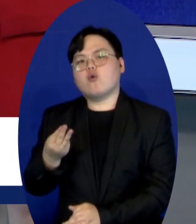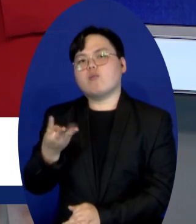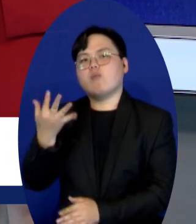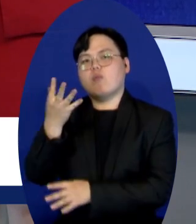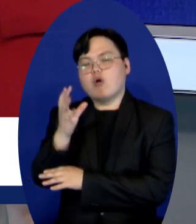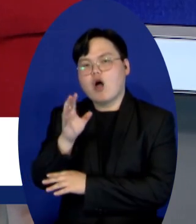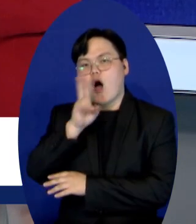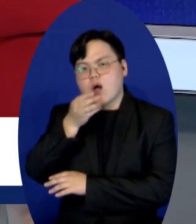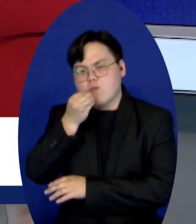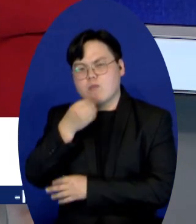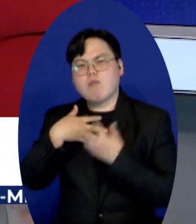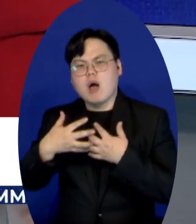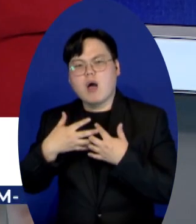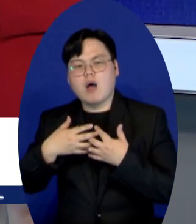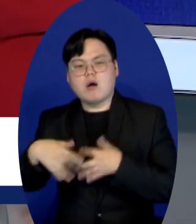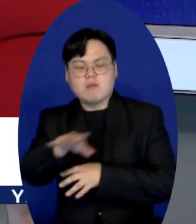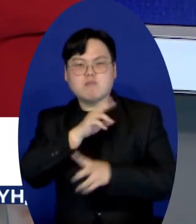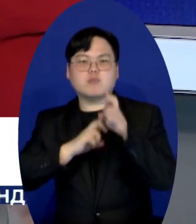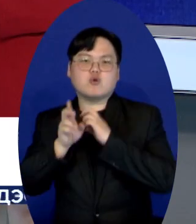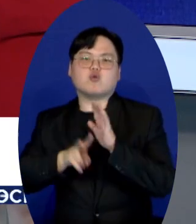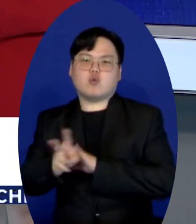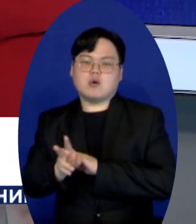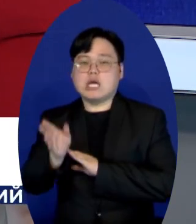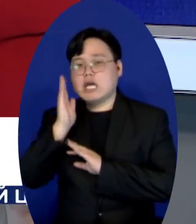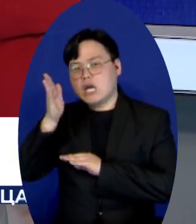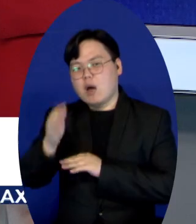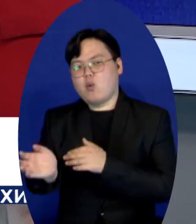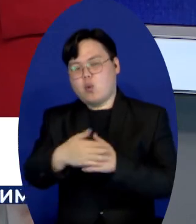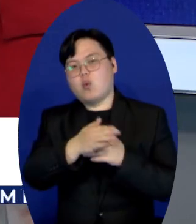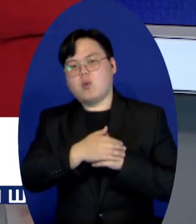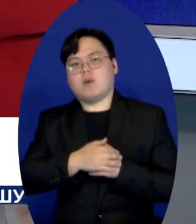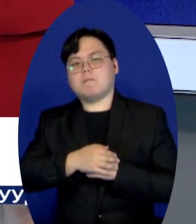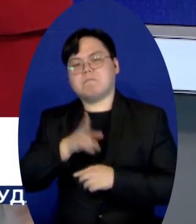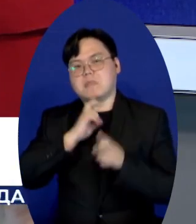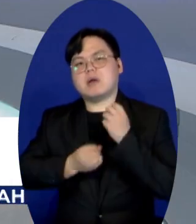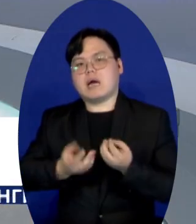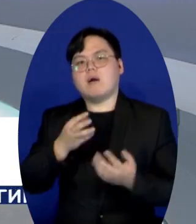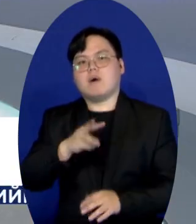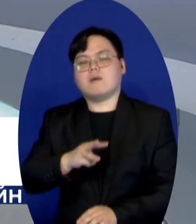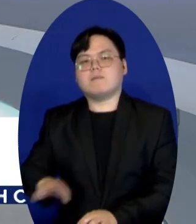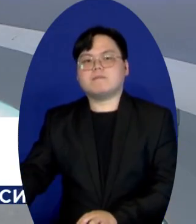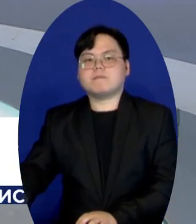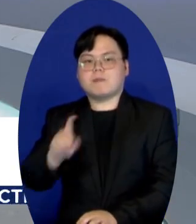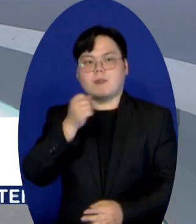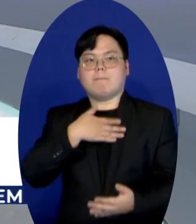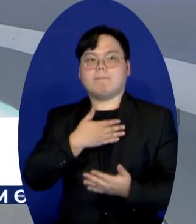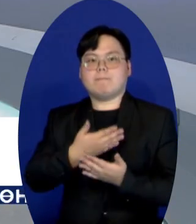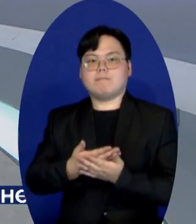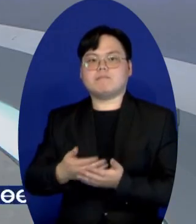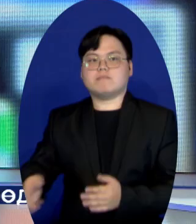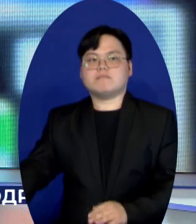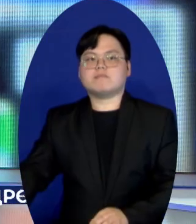тэжээл авдаг олон төрлийн амьтдыг эрсдэлт хүргэдэг. За бүр цаашлбал үхэлд хүргэх ийм эрсдэлтэй юм байна. За баярлалаа уян